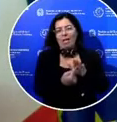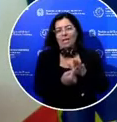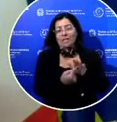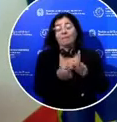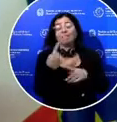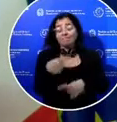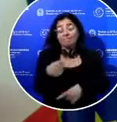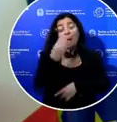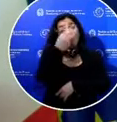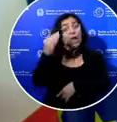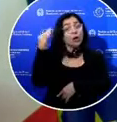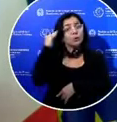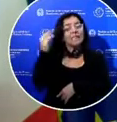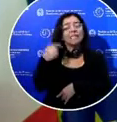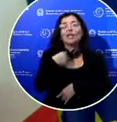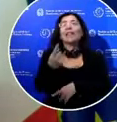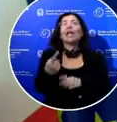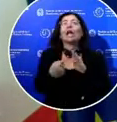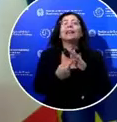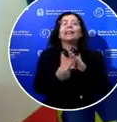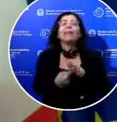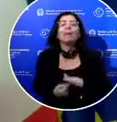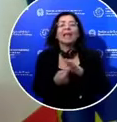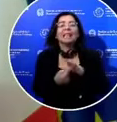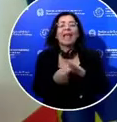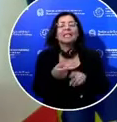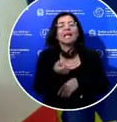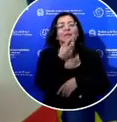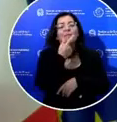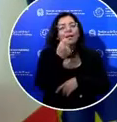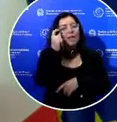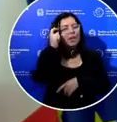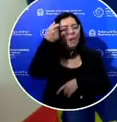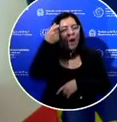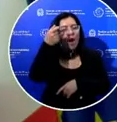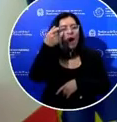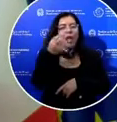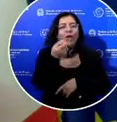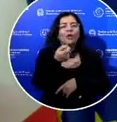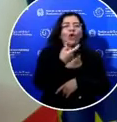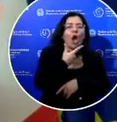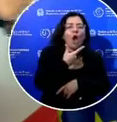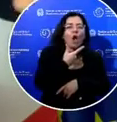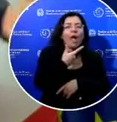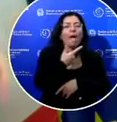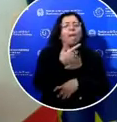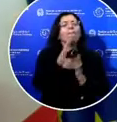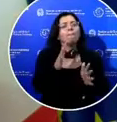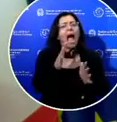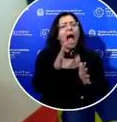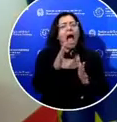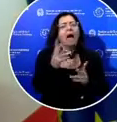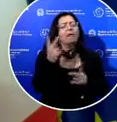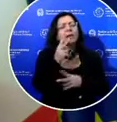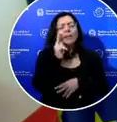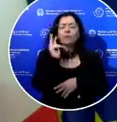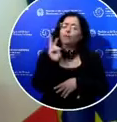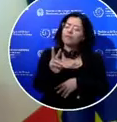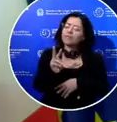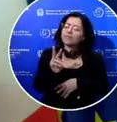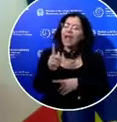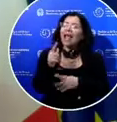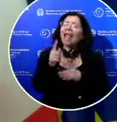portano a parlare di dipendenze da sostanze psicotrope, da droghe in un modo, ma accettare quasi liberamente dipendenze